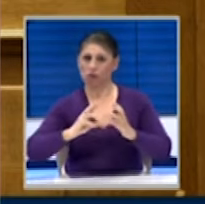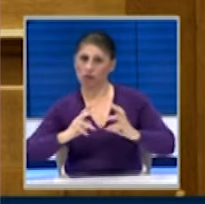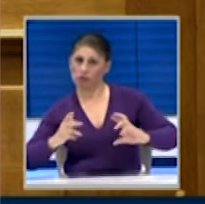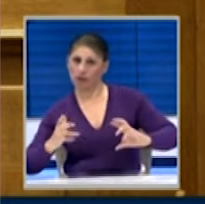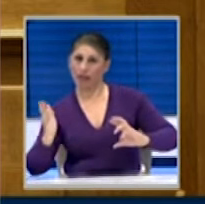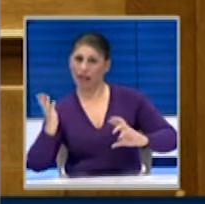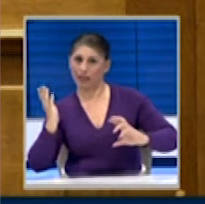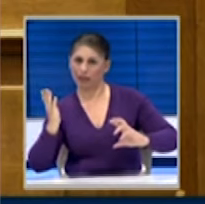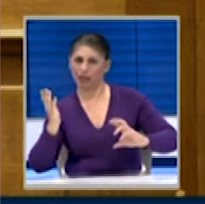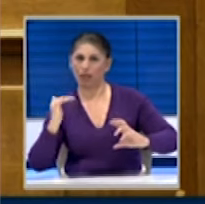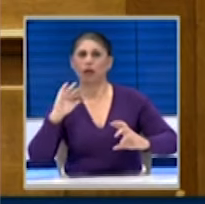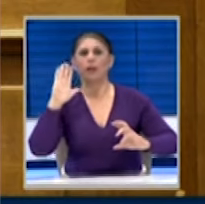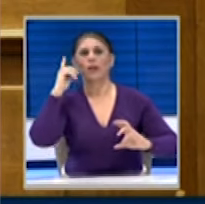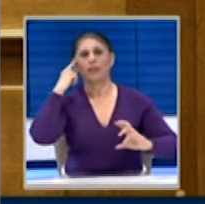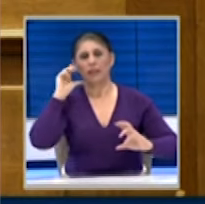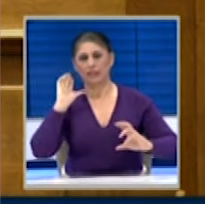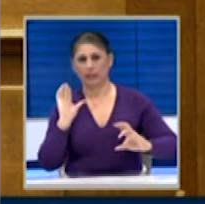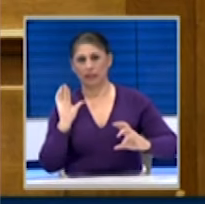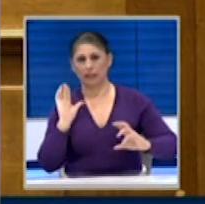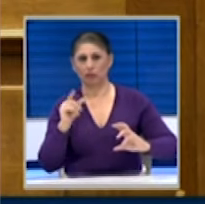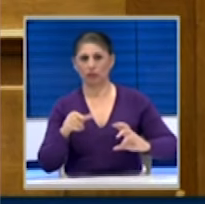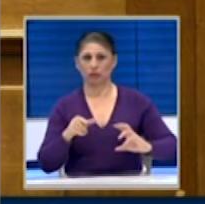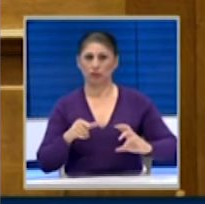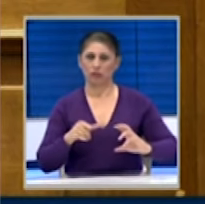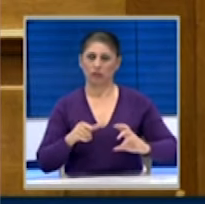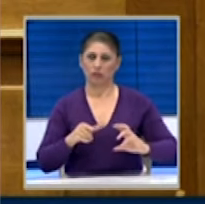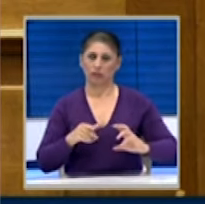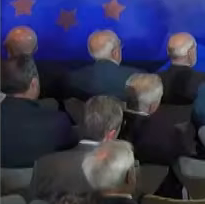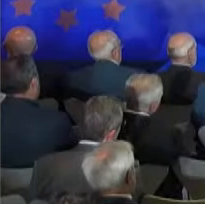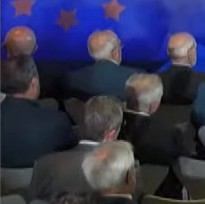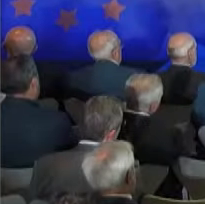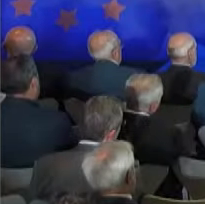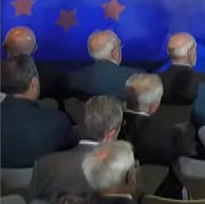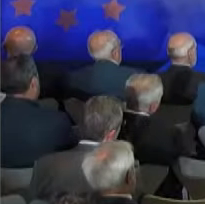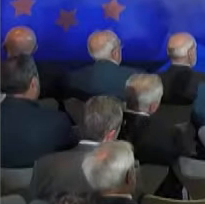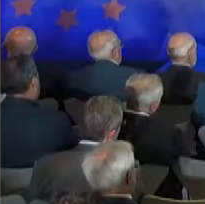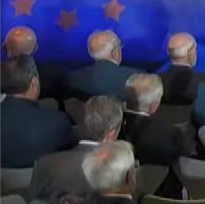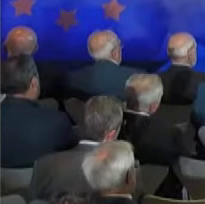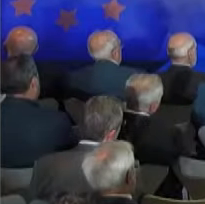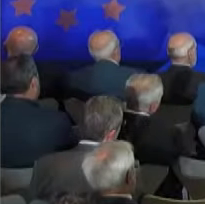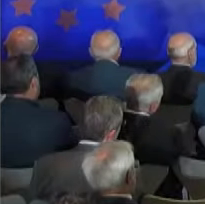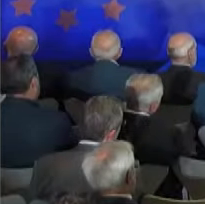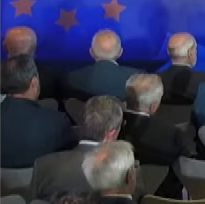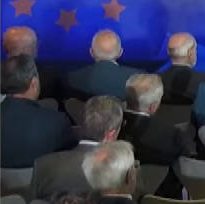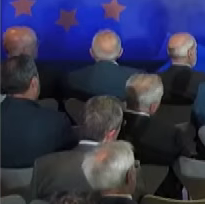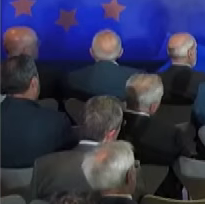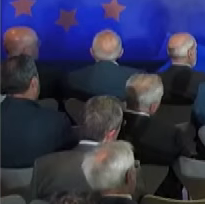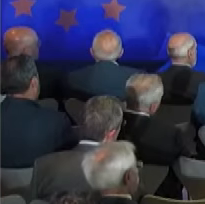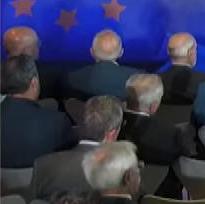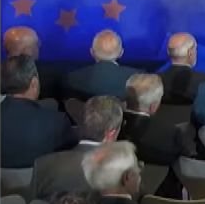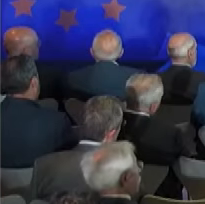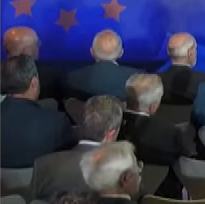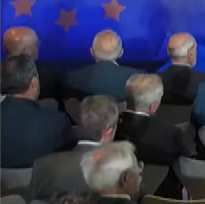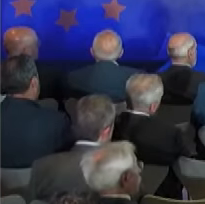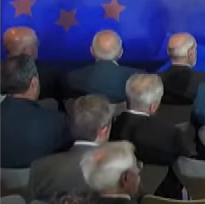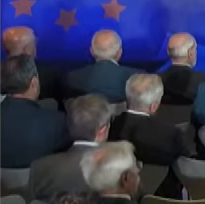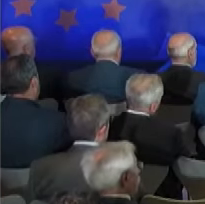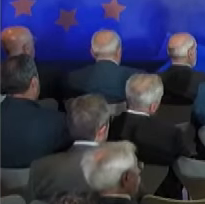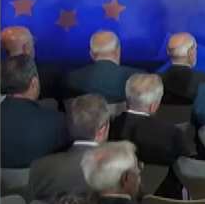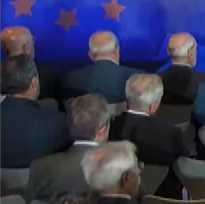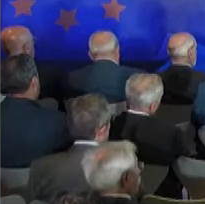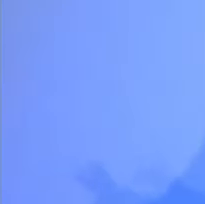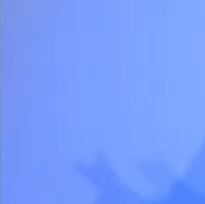Ένωσης εξέφρασαν χθες ο πρόεδρος του ΣΕΒ Δημήτρης Παπαλεξόπουλος και ο πρόεδρος της Ευρωπαϊκής Ένωσης Βιομηχανιών,